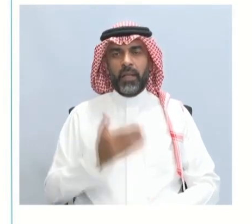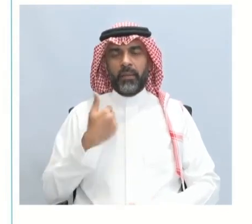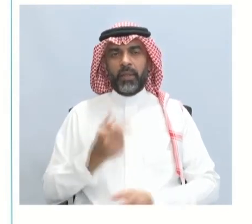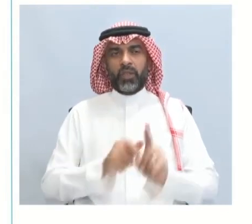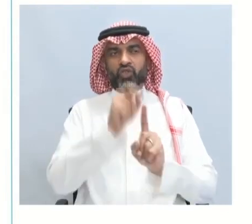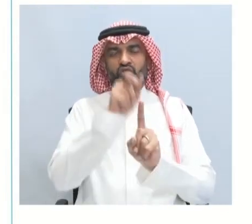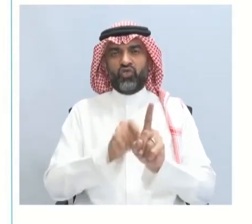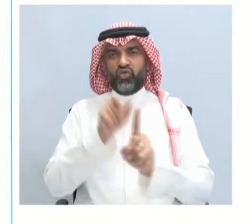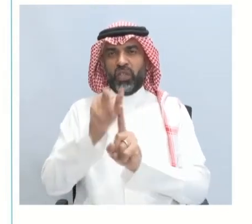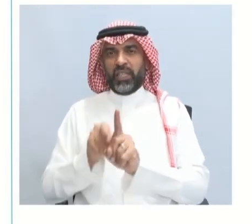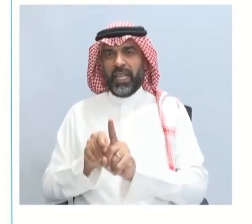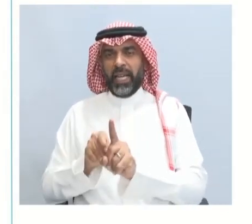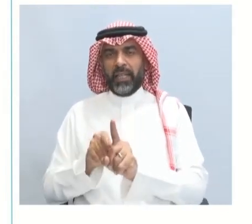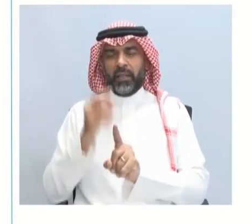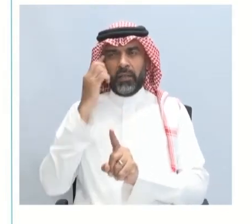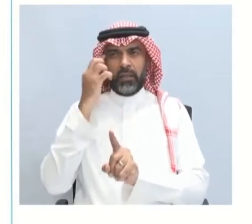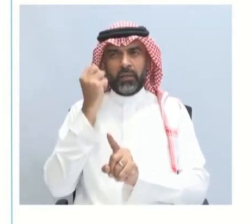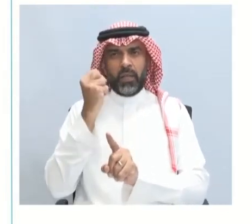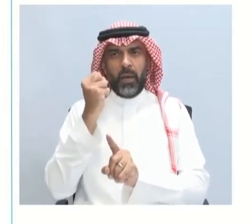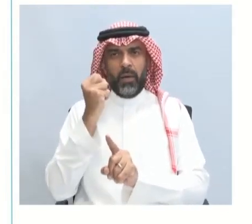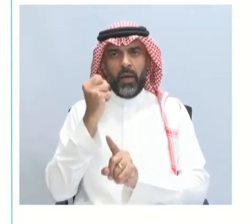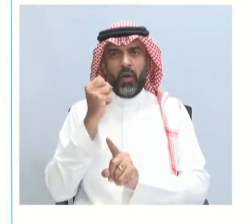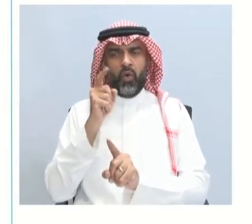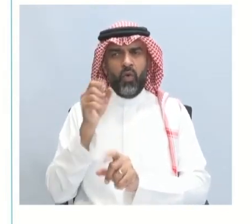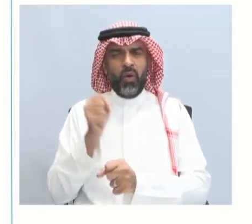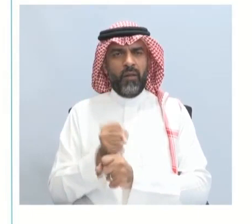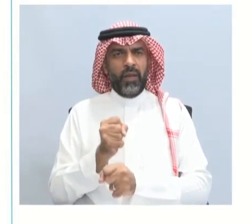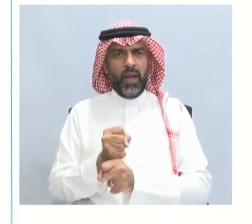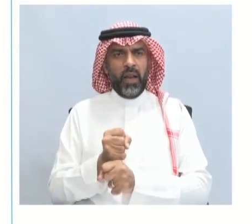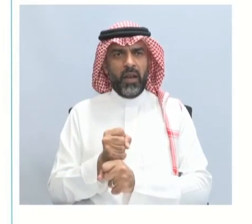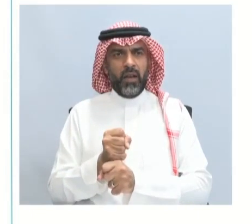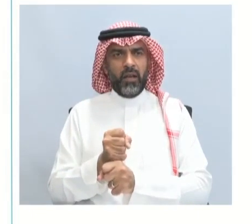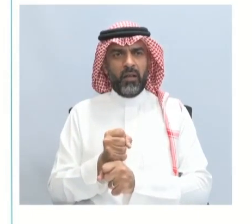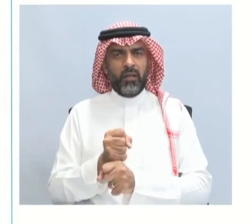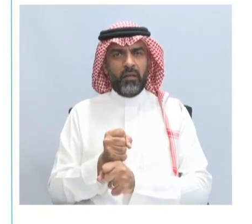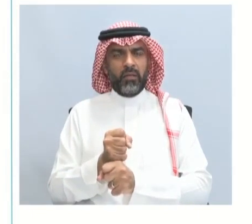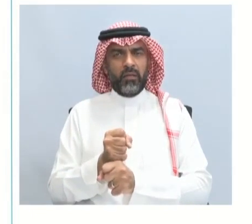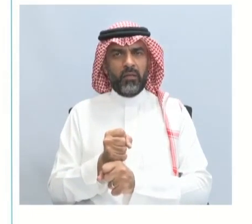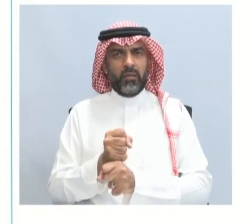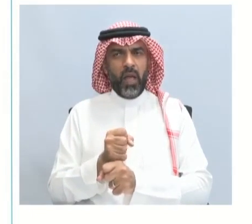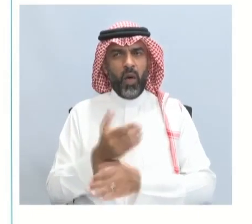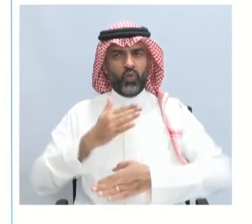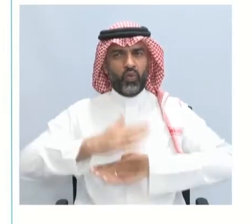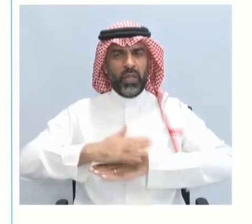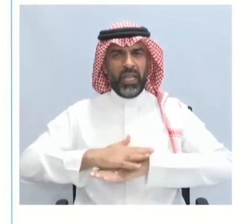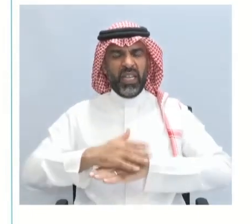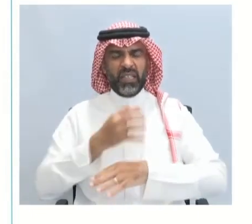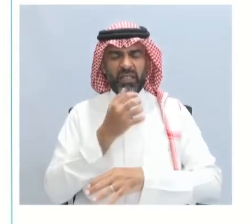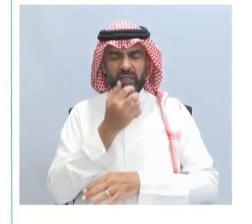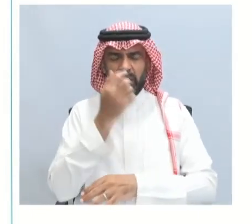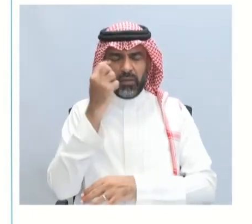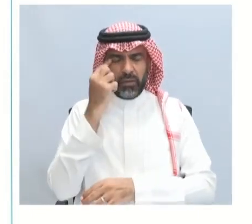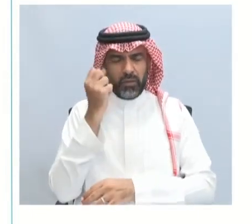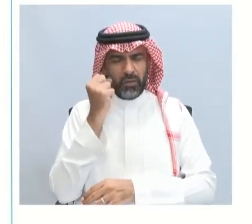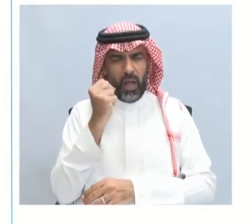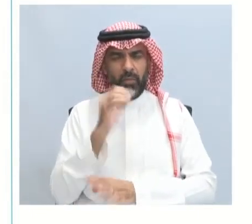الصعبه ذكرنا هي الشخصيات تظر عليها افعال او سلوكيات يصعب تقبلها وخصوصا اذا تكررت اكثر من مره يتسم اصحاب